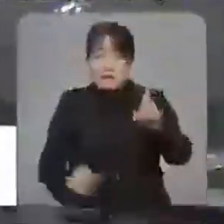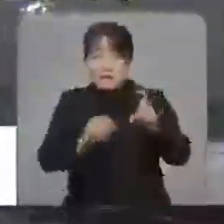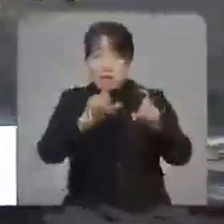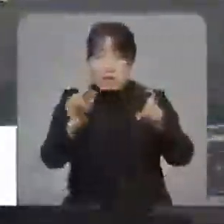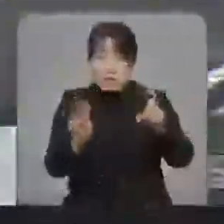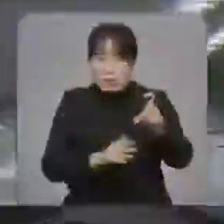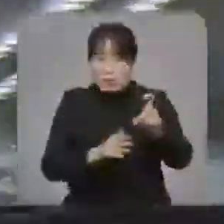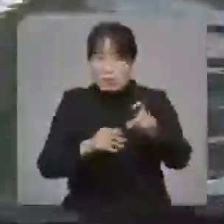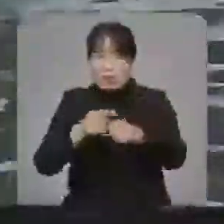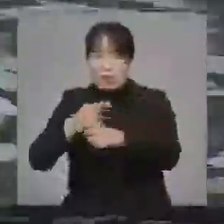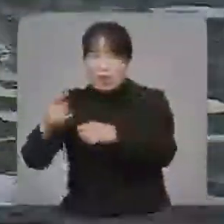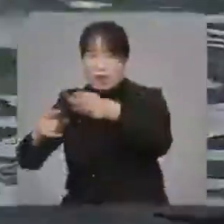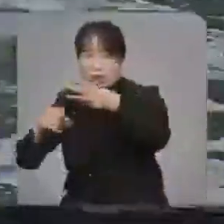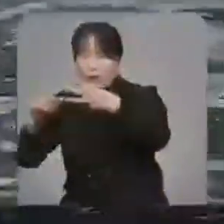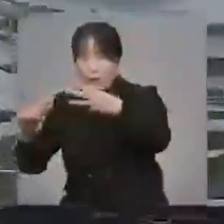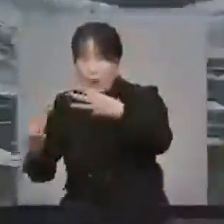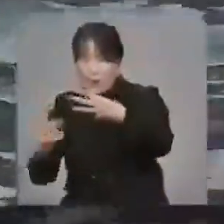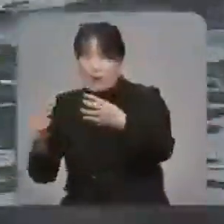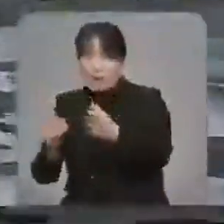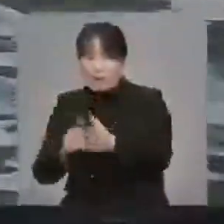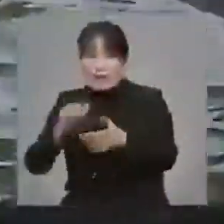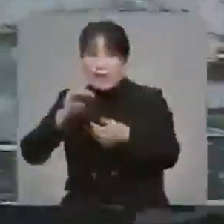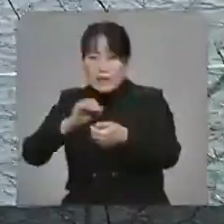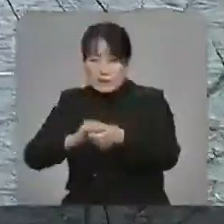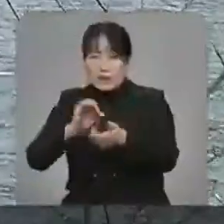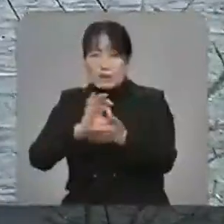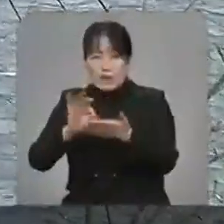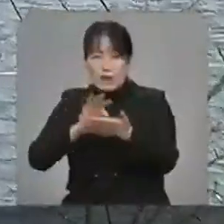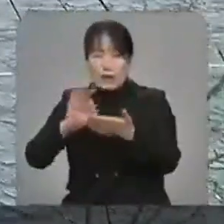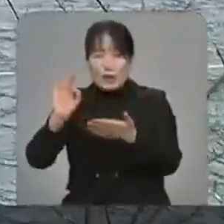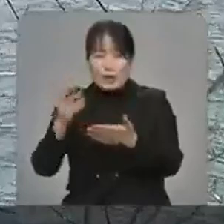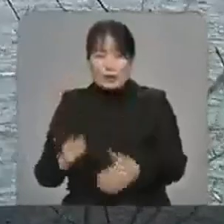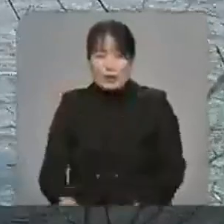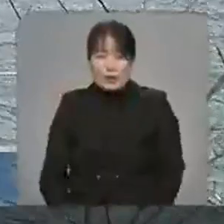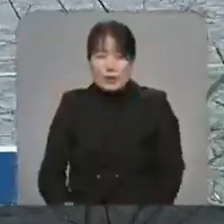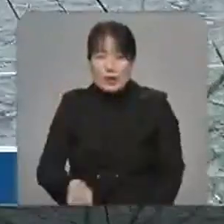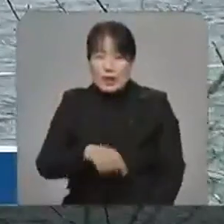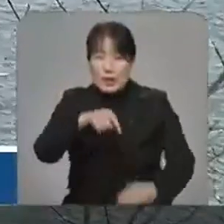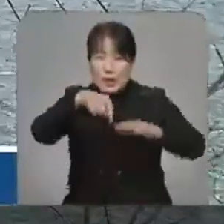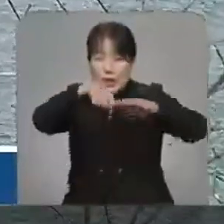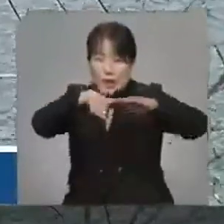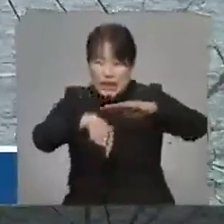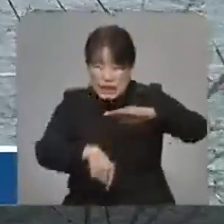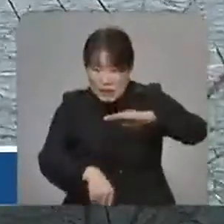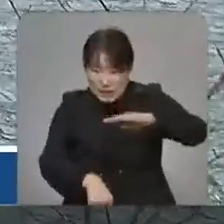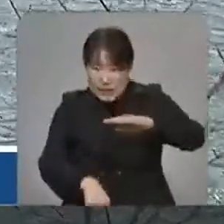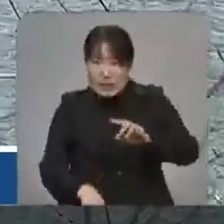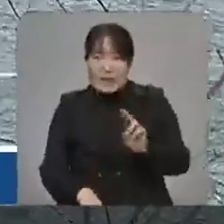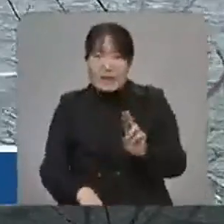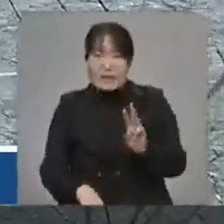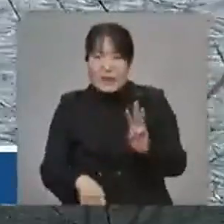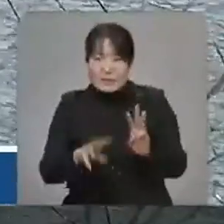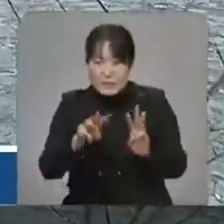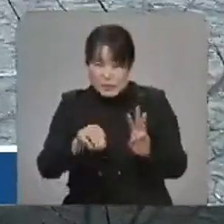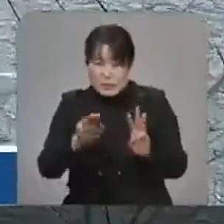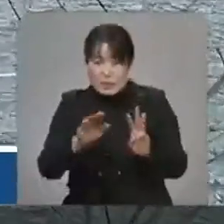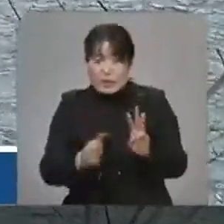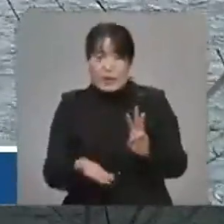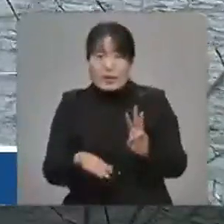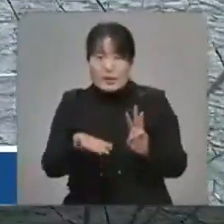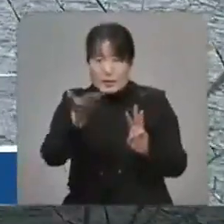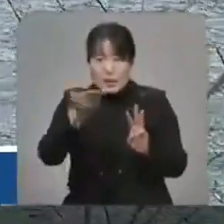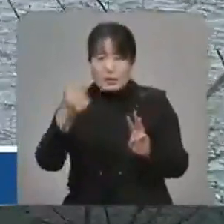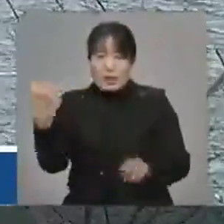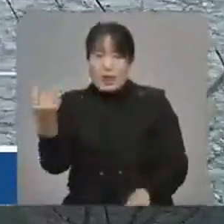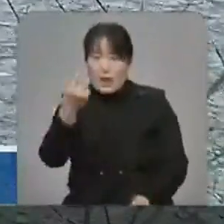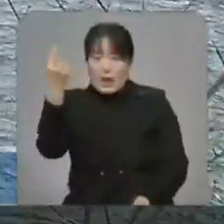한시적으로 운영합니다 결빙방정치를 설치하려면 담수의 수심이 최소 2~3m 이상이 하고 헬기가